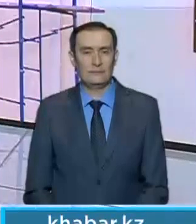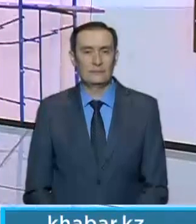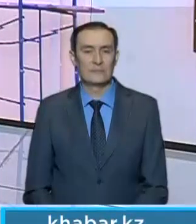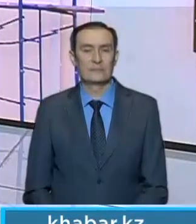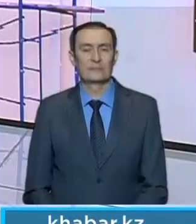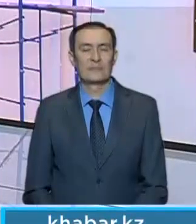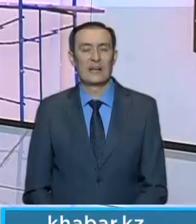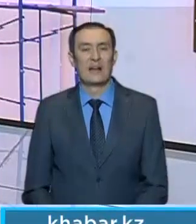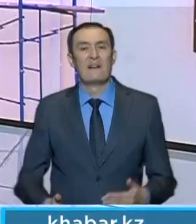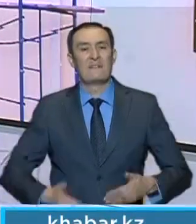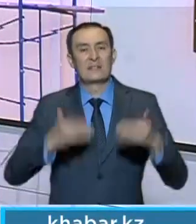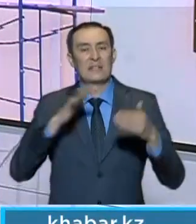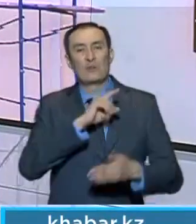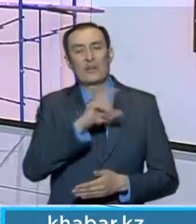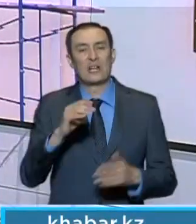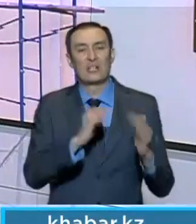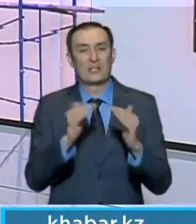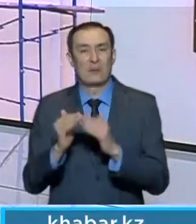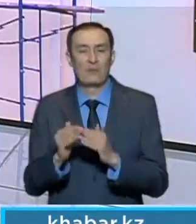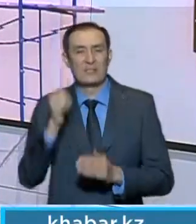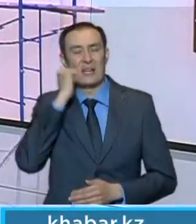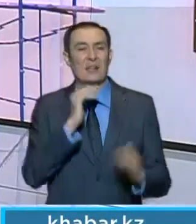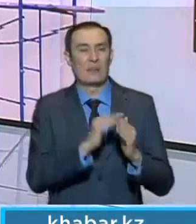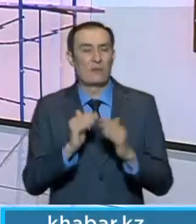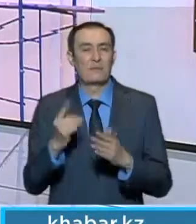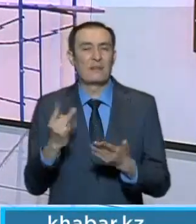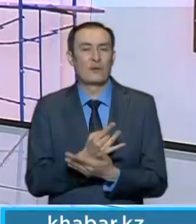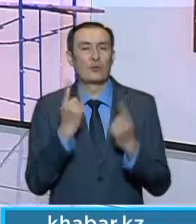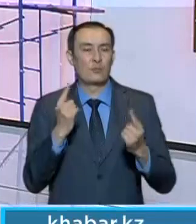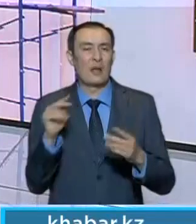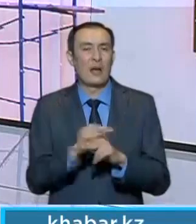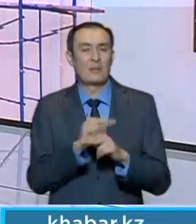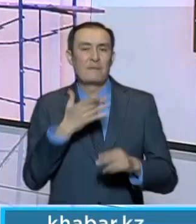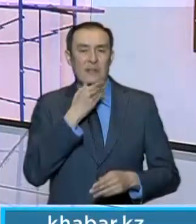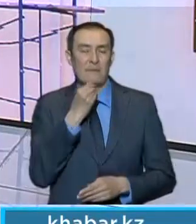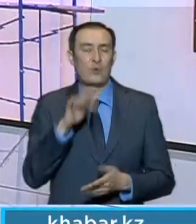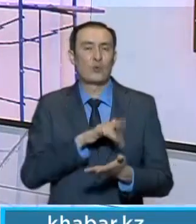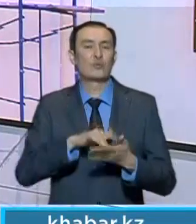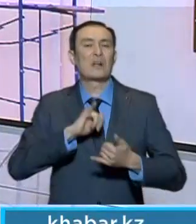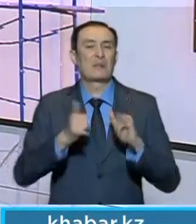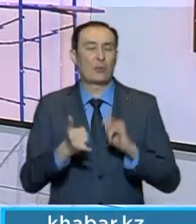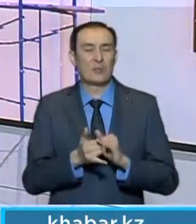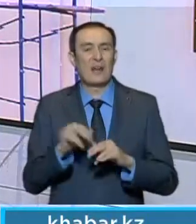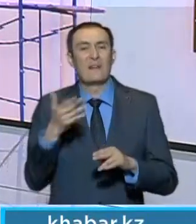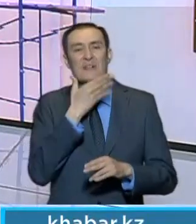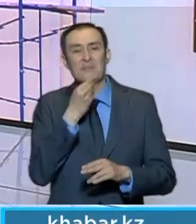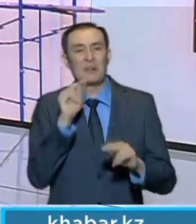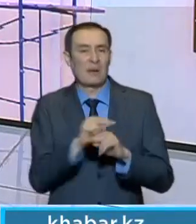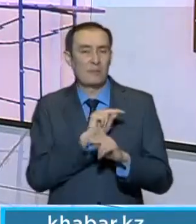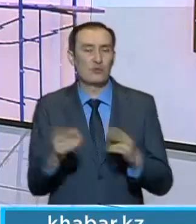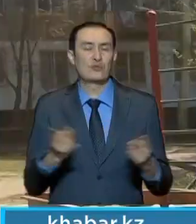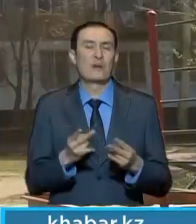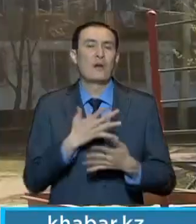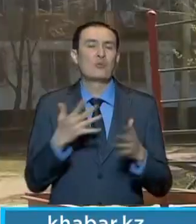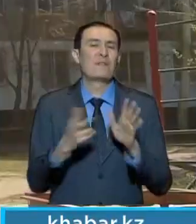Продолжаем выпуск. Фасады многоэтажек 60-х годов постройки впервые масштабно обновят в Усть-Каменогорске. В косметическом ремонте нуждаются